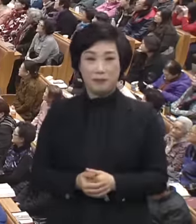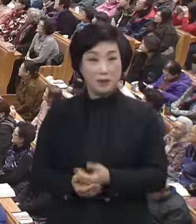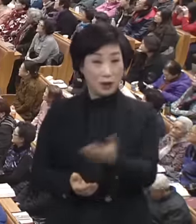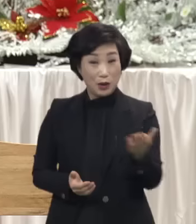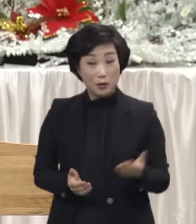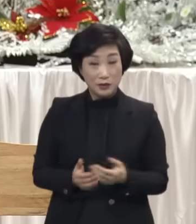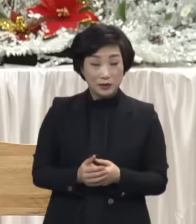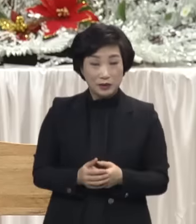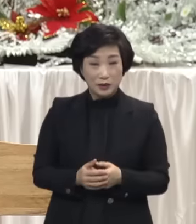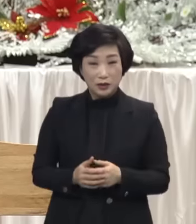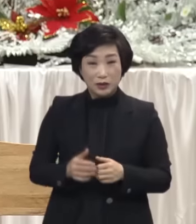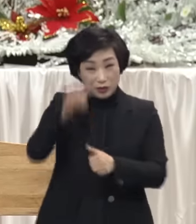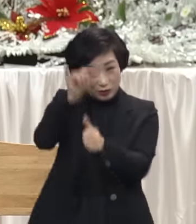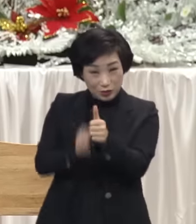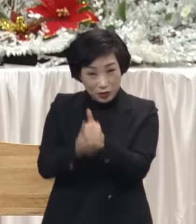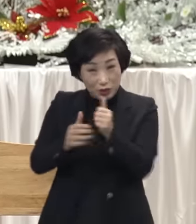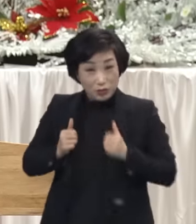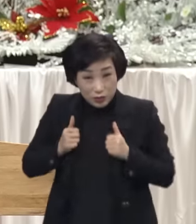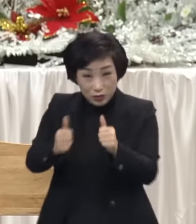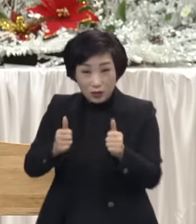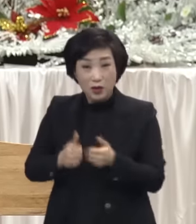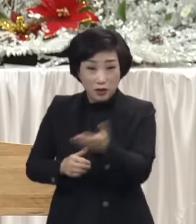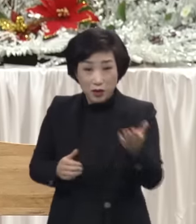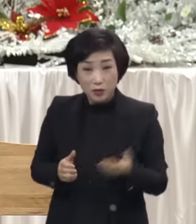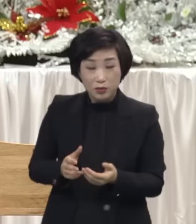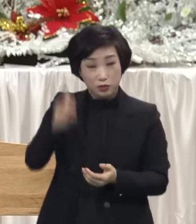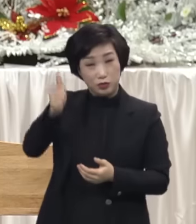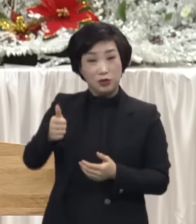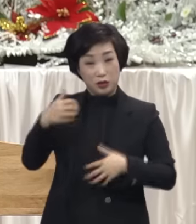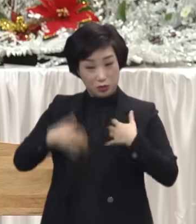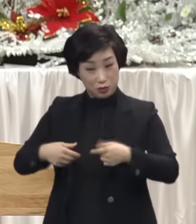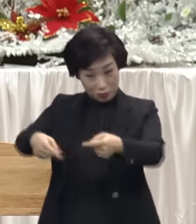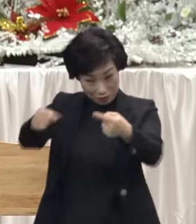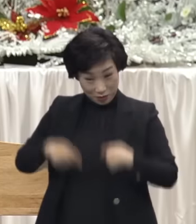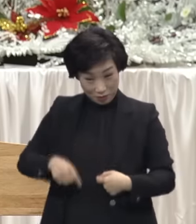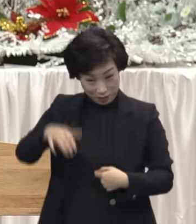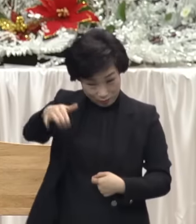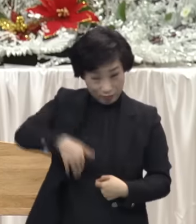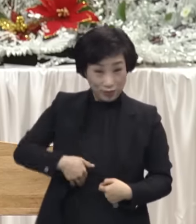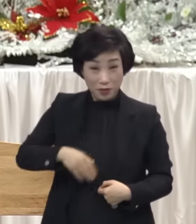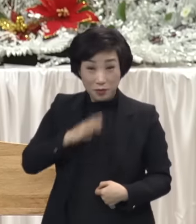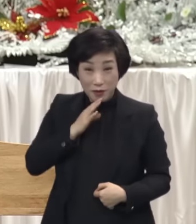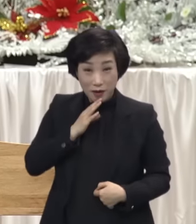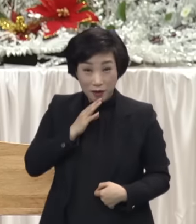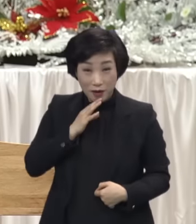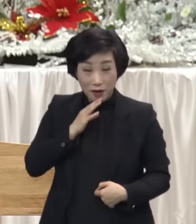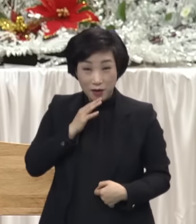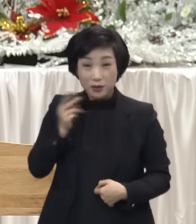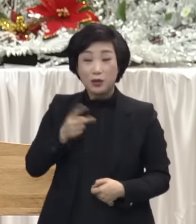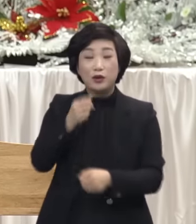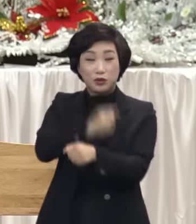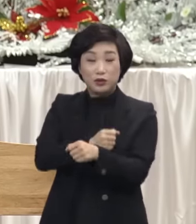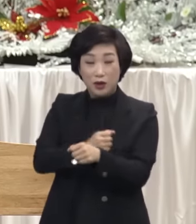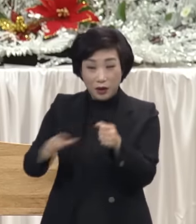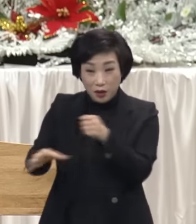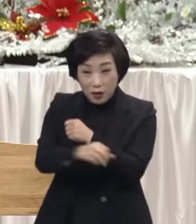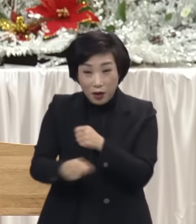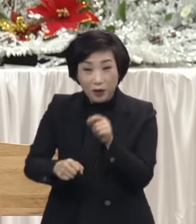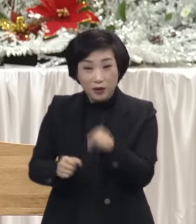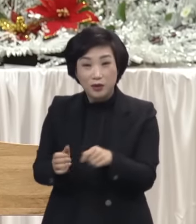열심히 충성하는 자, 주인의 즐거움에 참여하고 수고하여 얻은